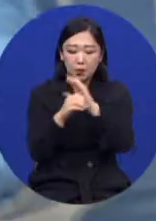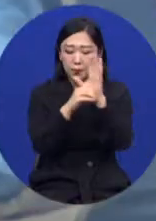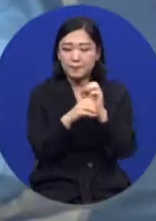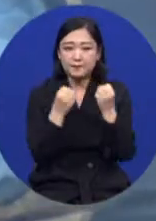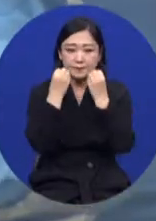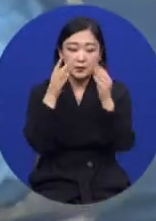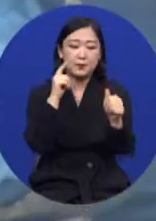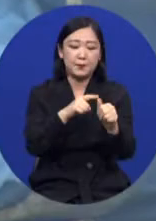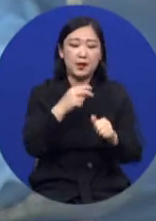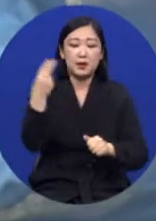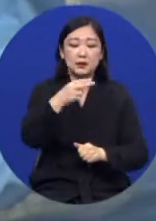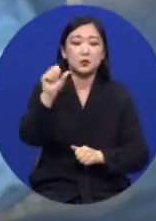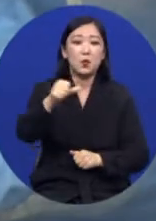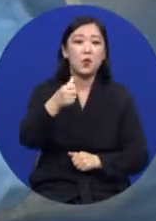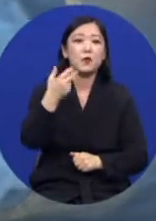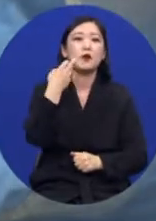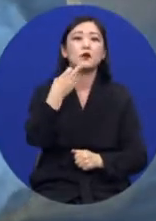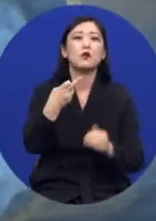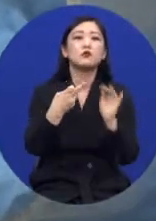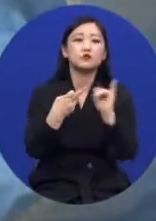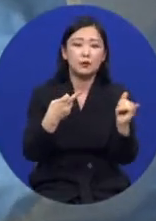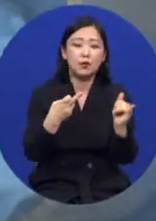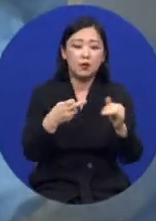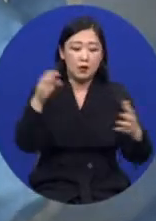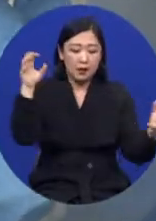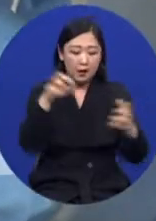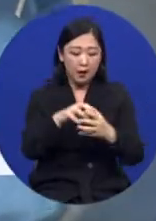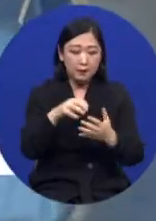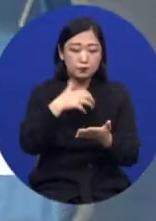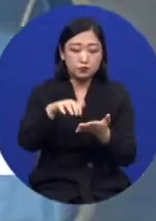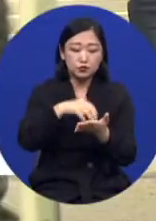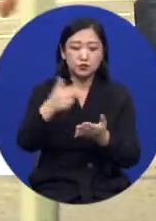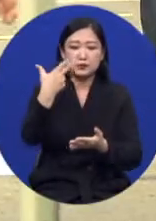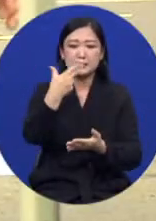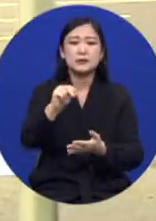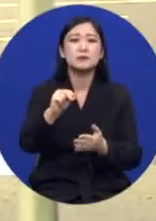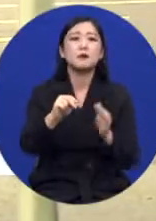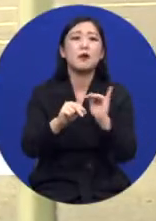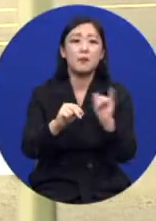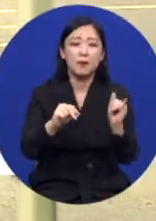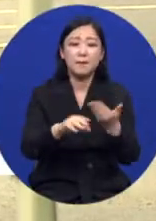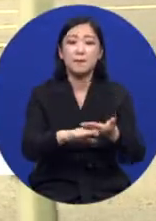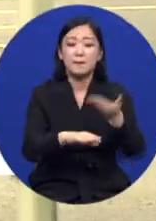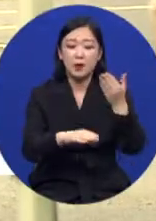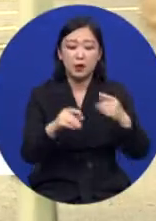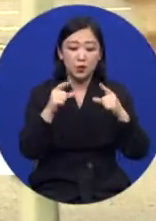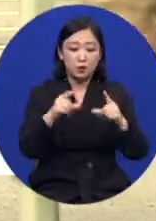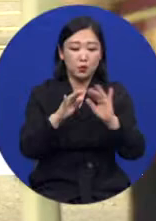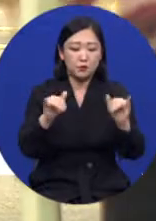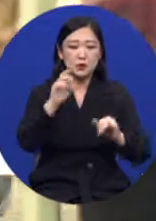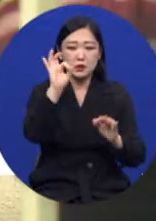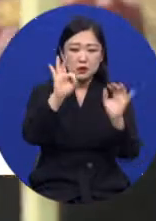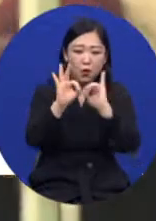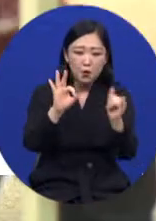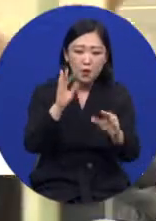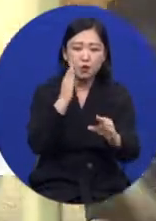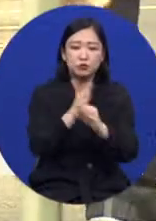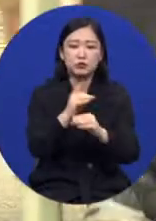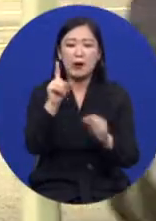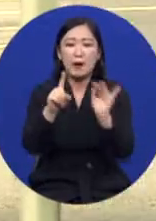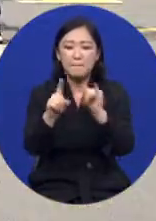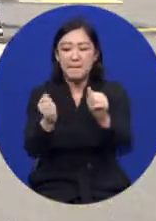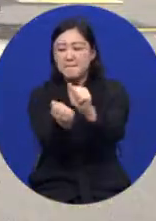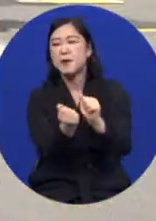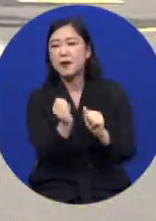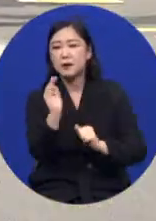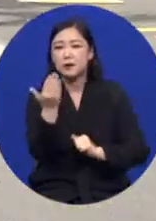확진자는 2,512명. 누적 확진자 수가 7만 명에 달해 도민 10명 가운데 1명이 감염된